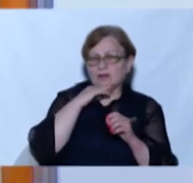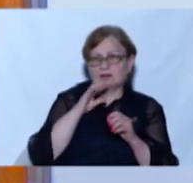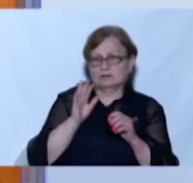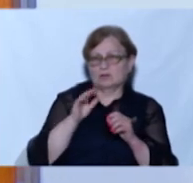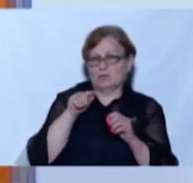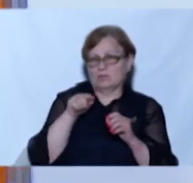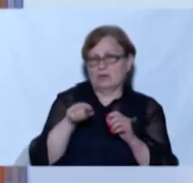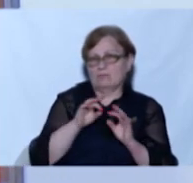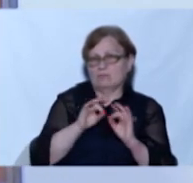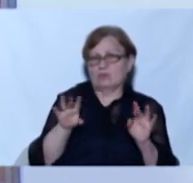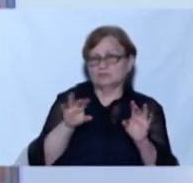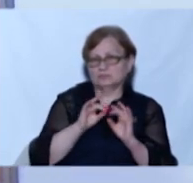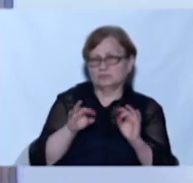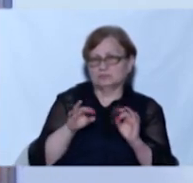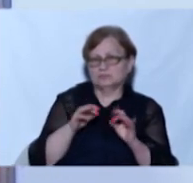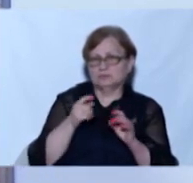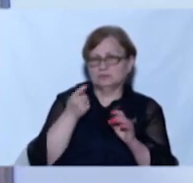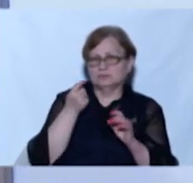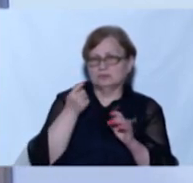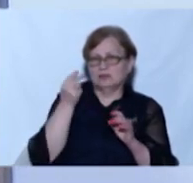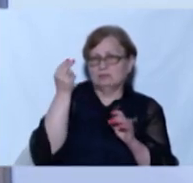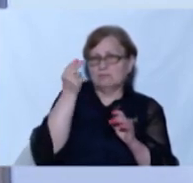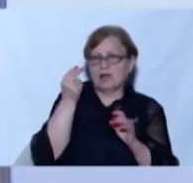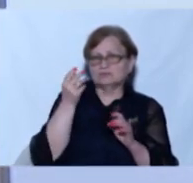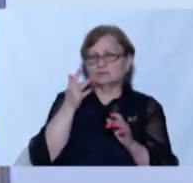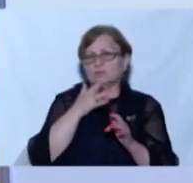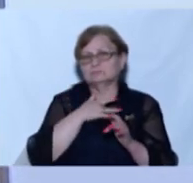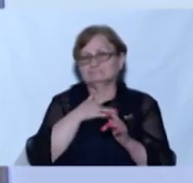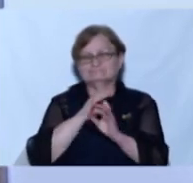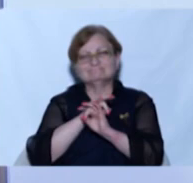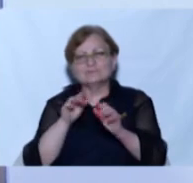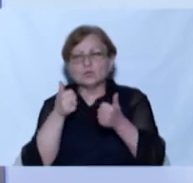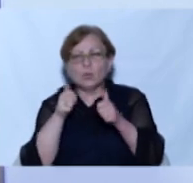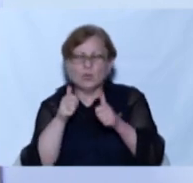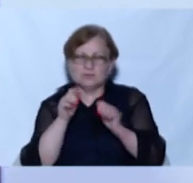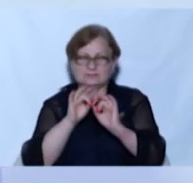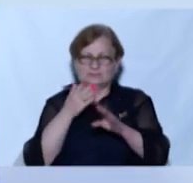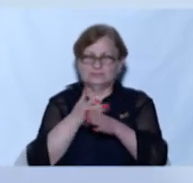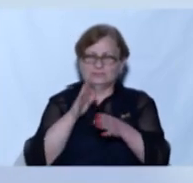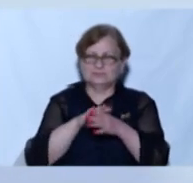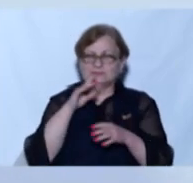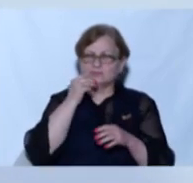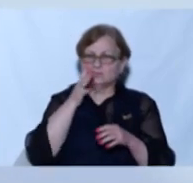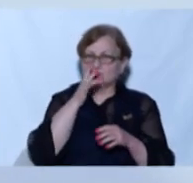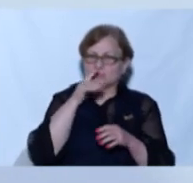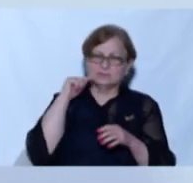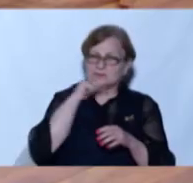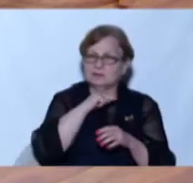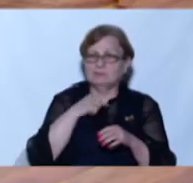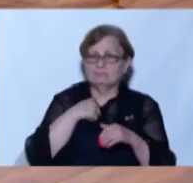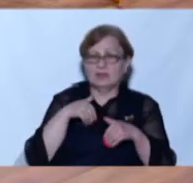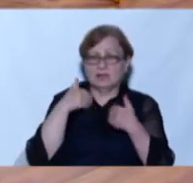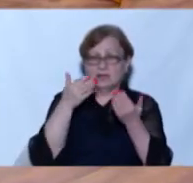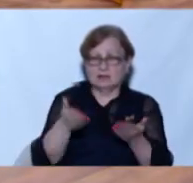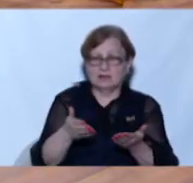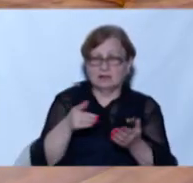ლორთქიფანიძის თუნდაც ამ ნაწარმოების მხატვრულ მხარეზე საუბარს, მაგრამ მე გისურვებდით ერთ რაიმეს.